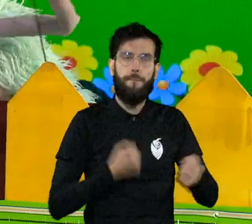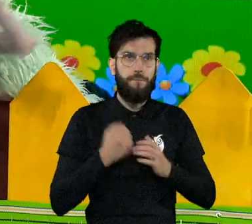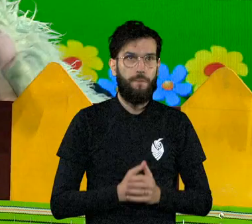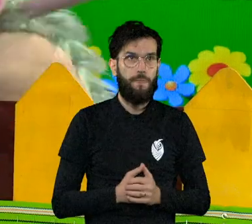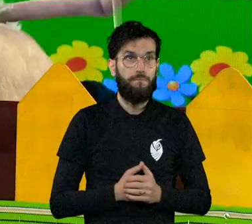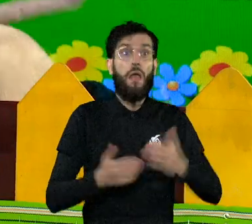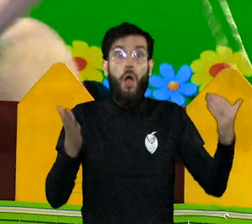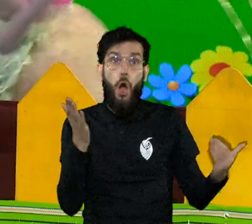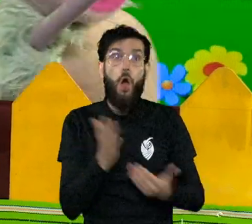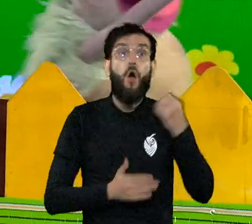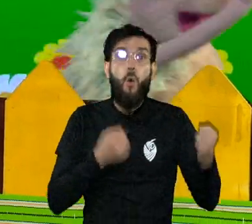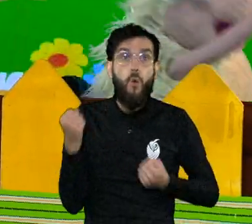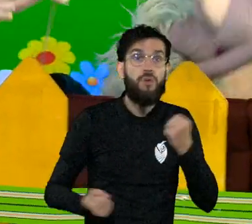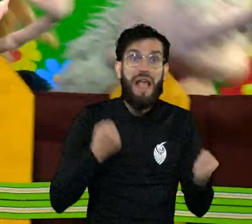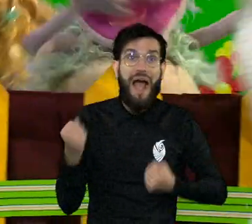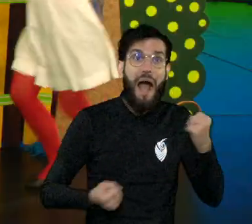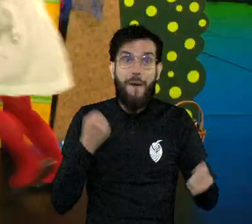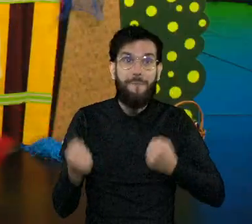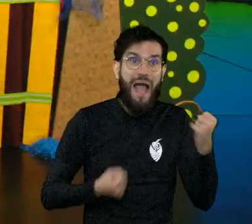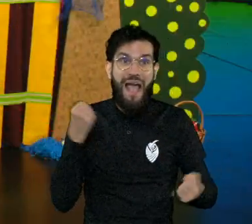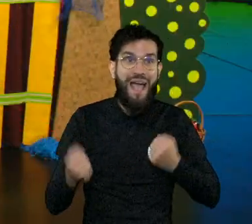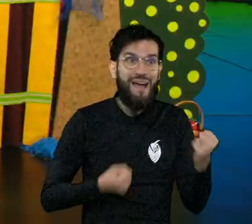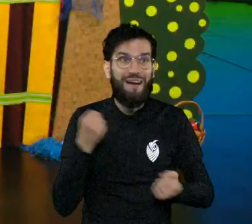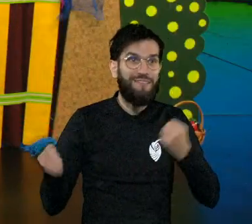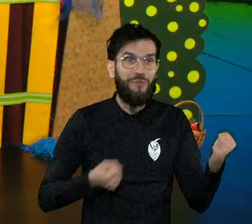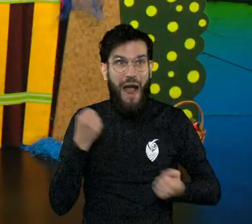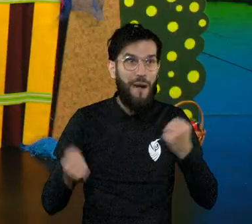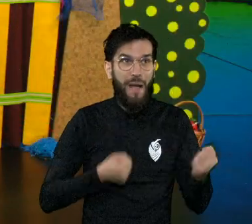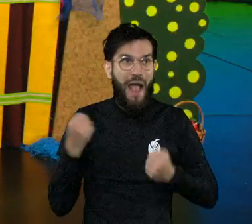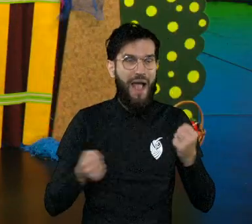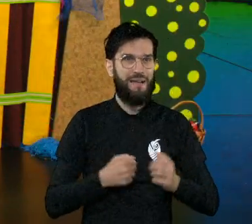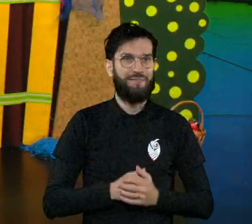A znova bežíme! Opäť nás naháňa!